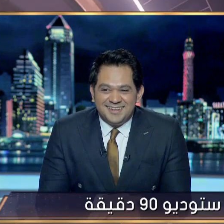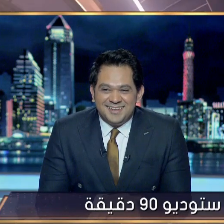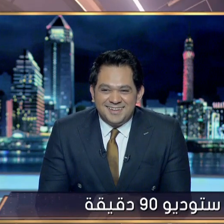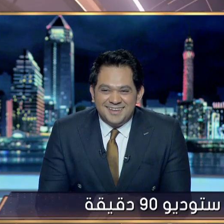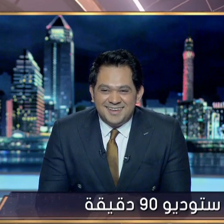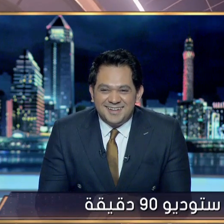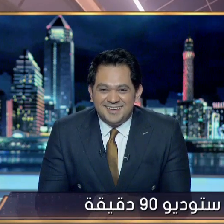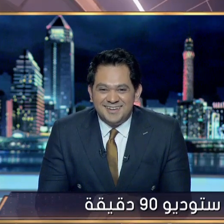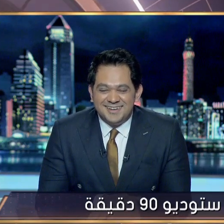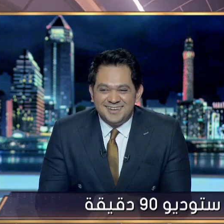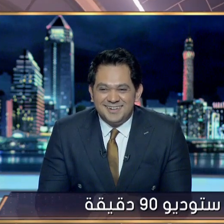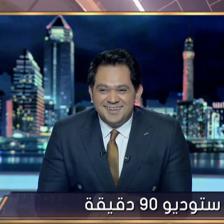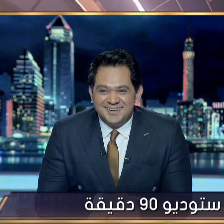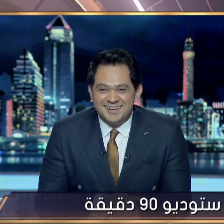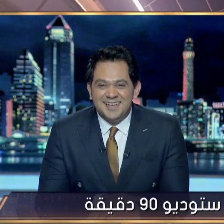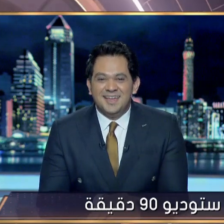لا لا.